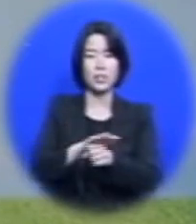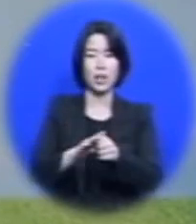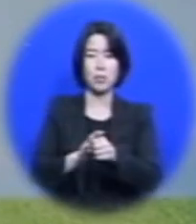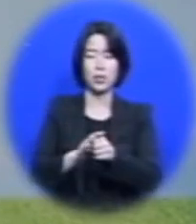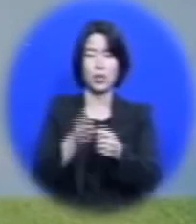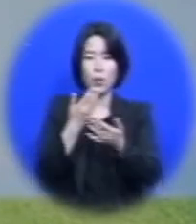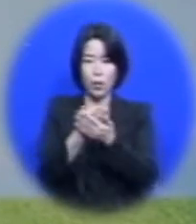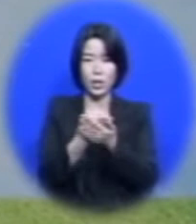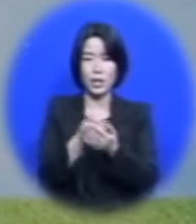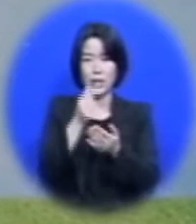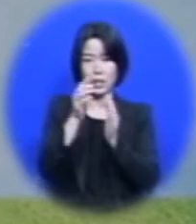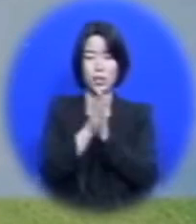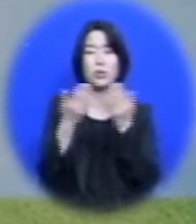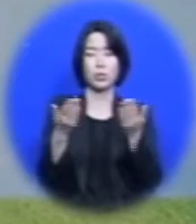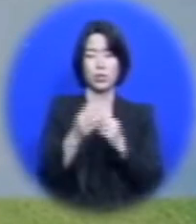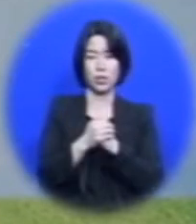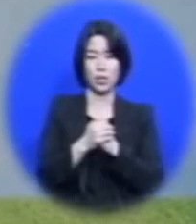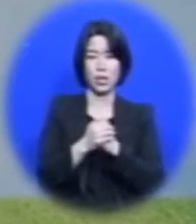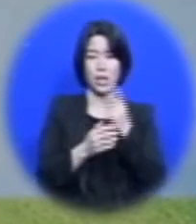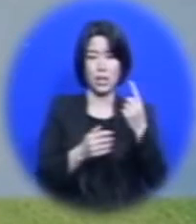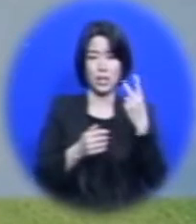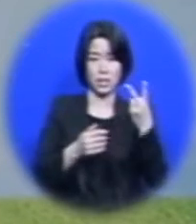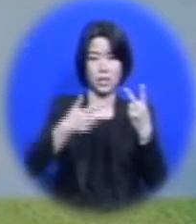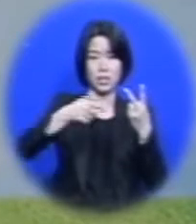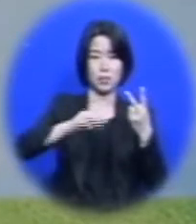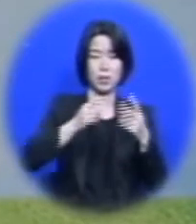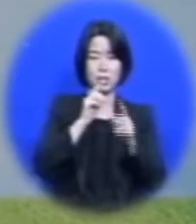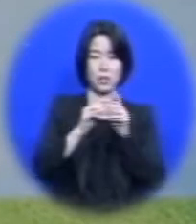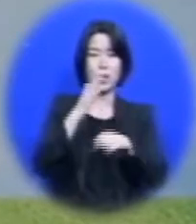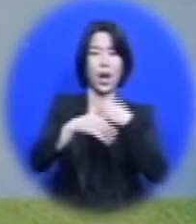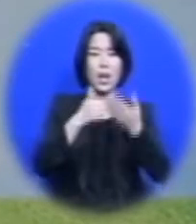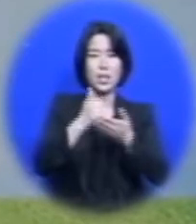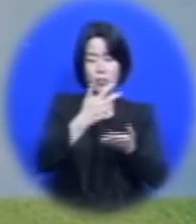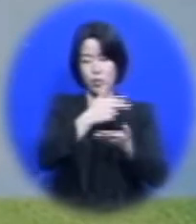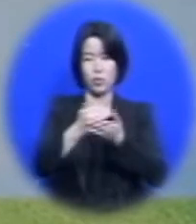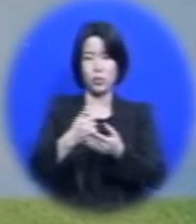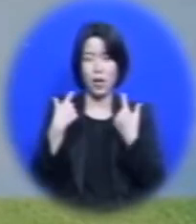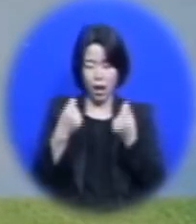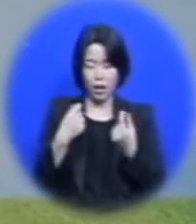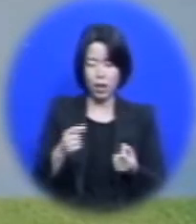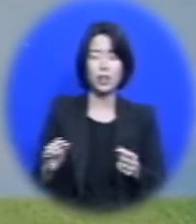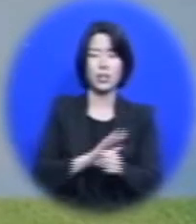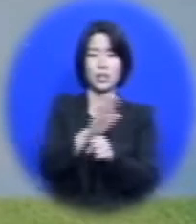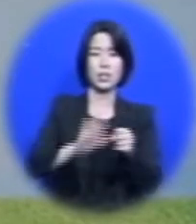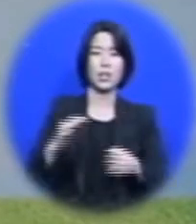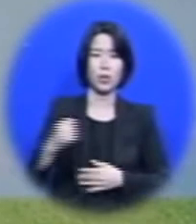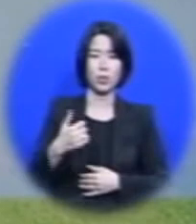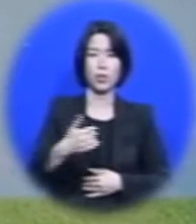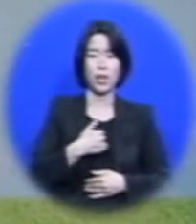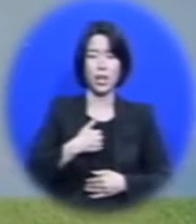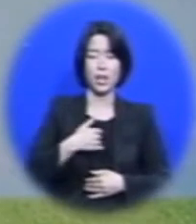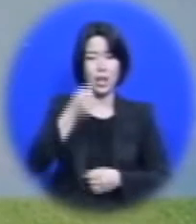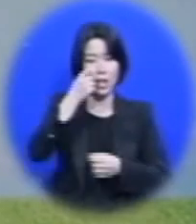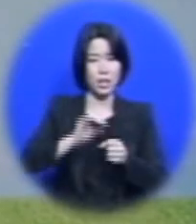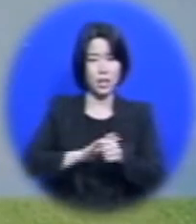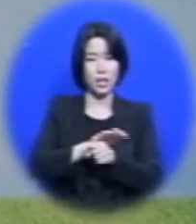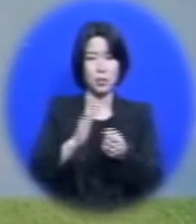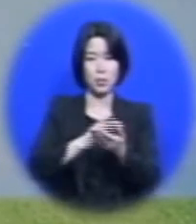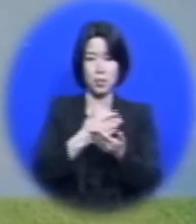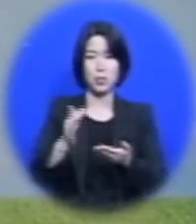있습니다. 1절, 2절 말씀을 보겠습니다. 하나님, 주님의 한결같은 사랑으로 내게 자비를